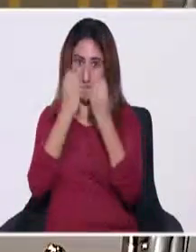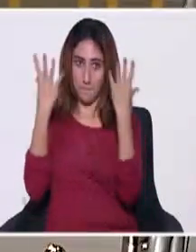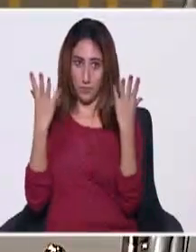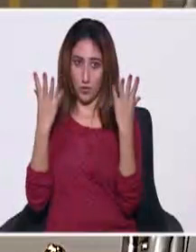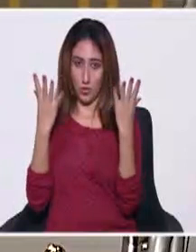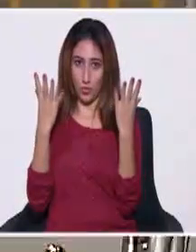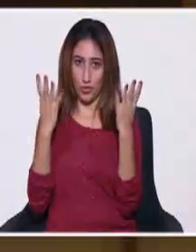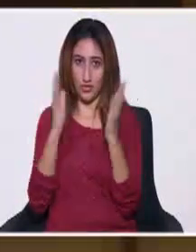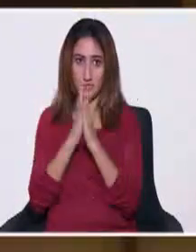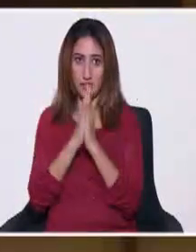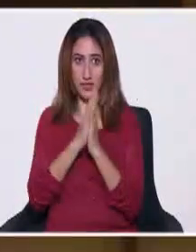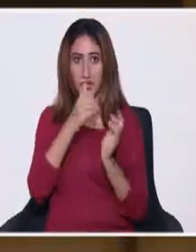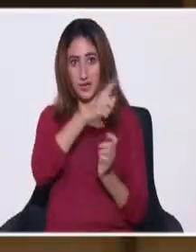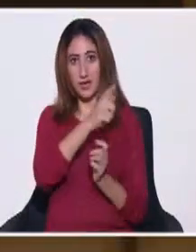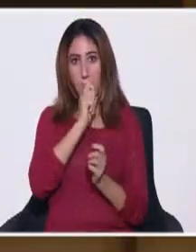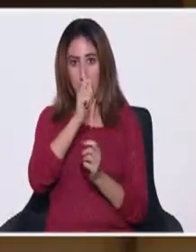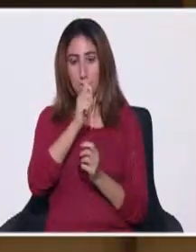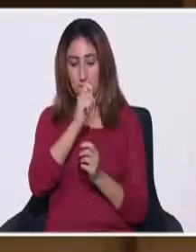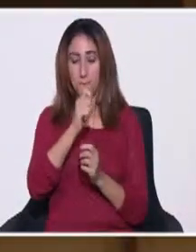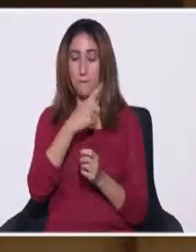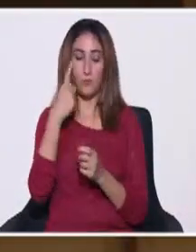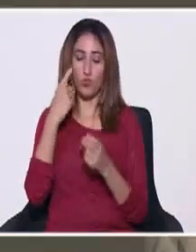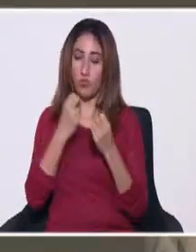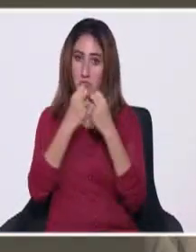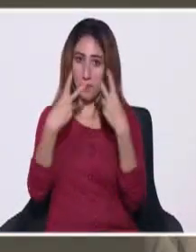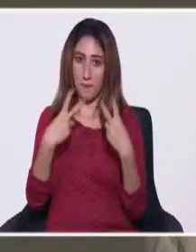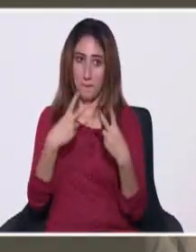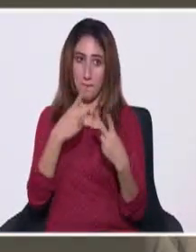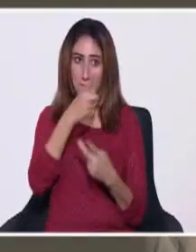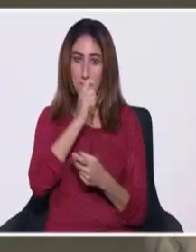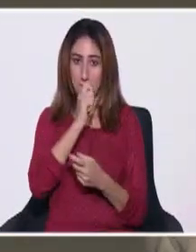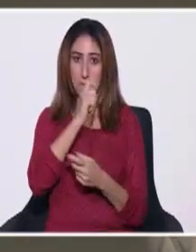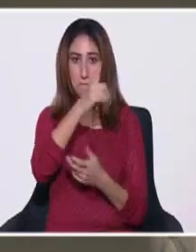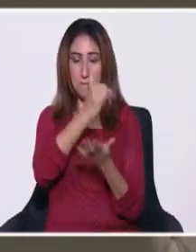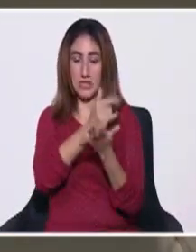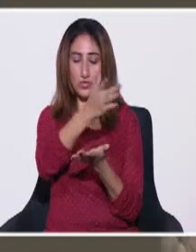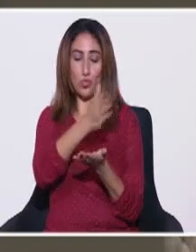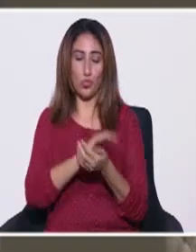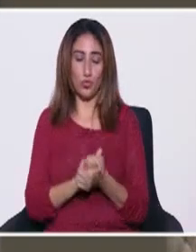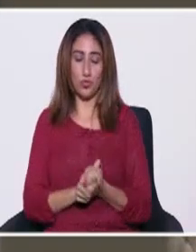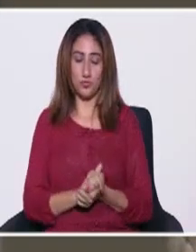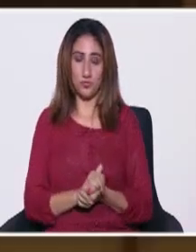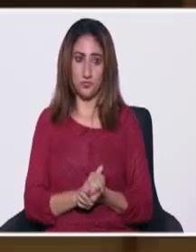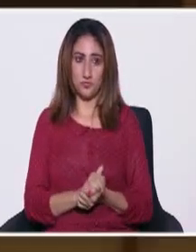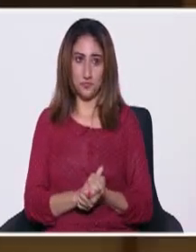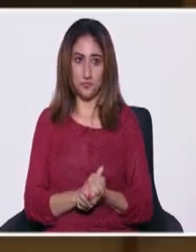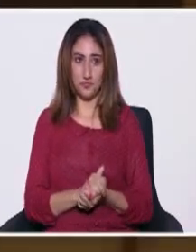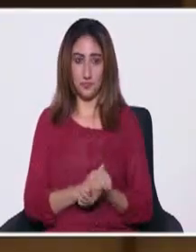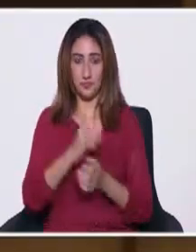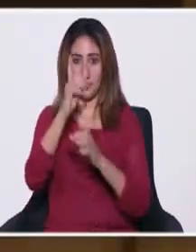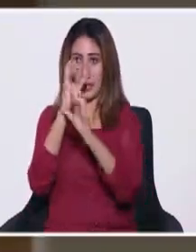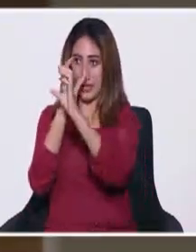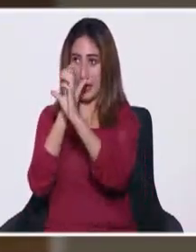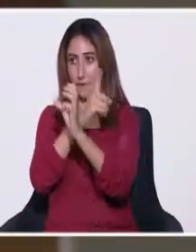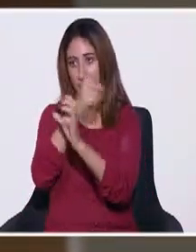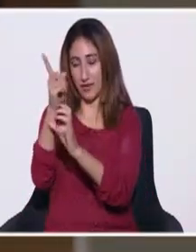بقى الزميلي أستاذ رضا هو يختتم الحلقة بالطريقة اللي يحبها. يعني هتسمح لي حضرتك ان انا والكاميرا لسيادتك اظن هي اللي